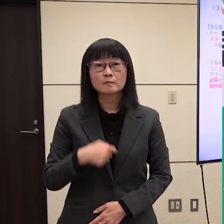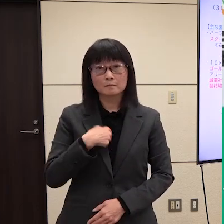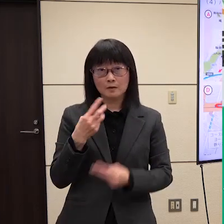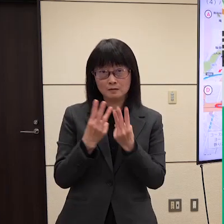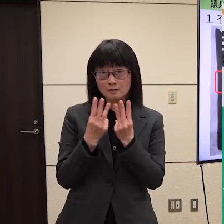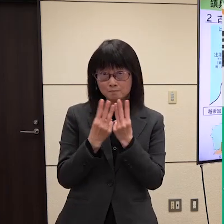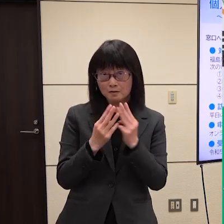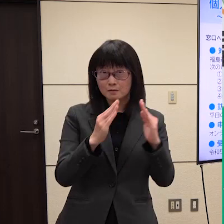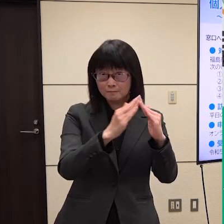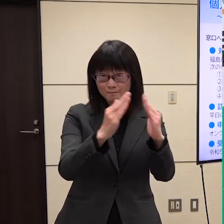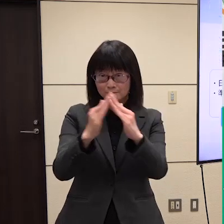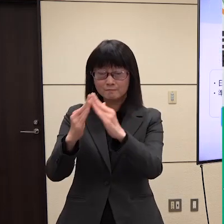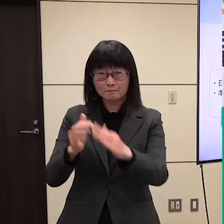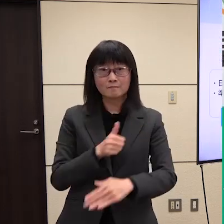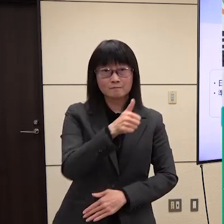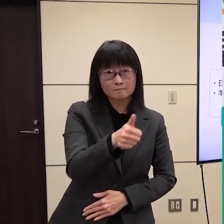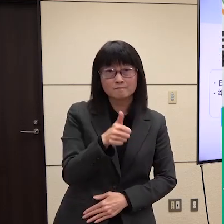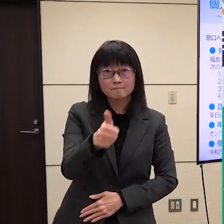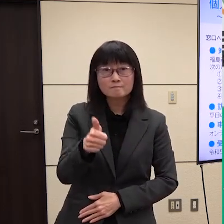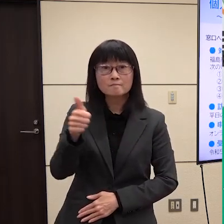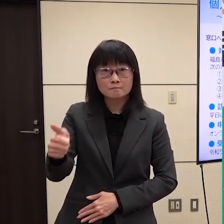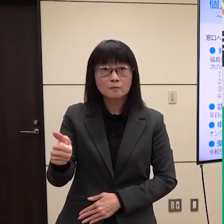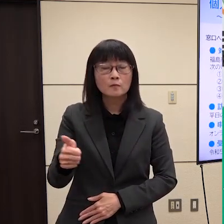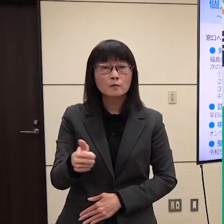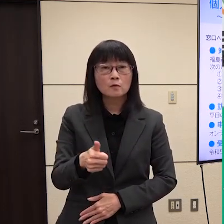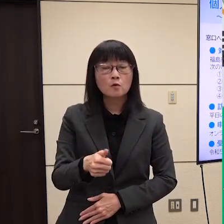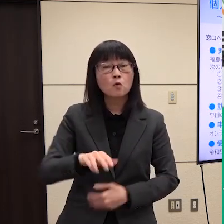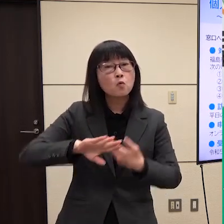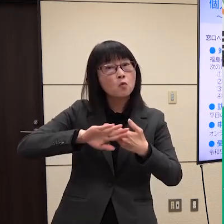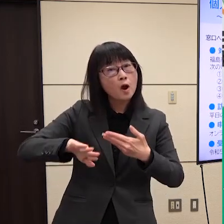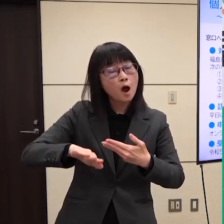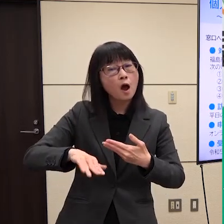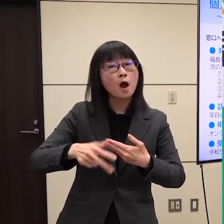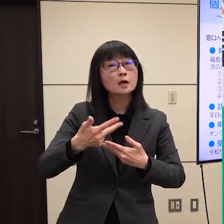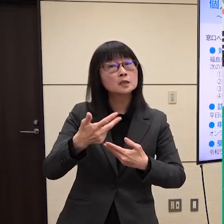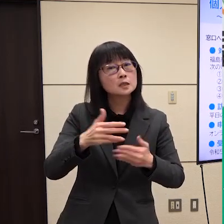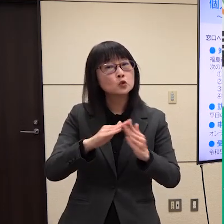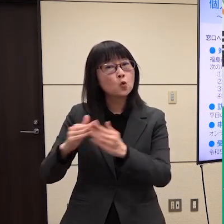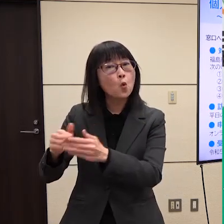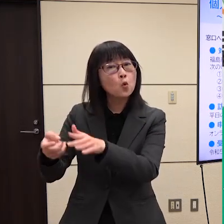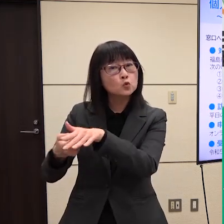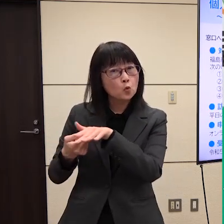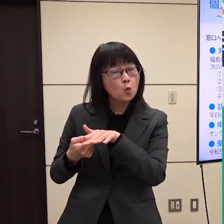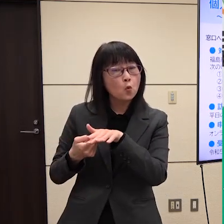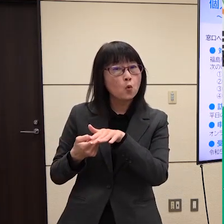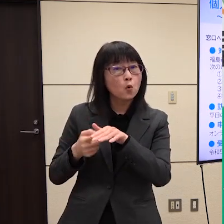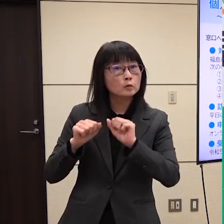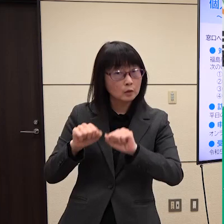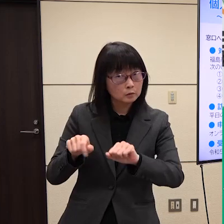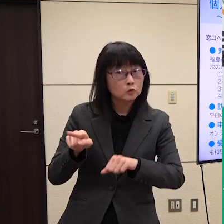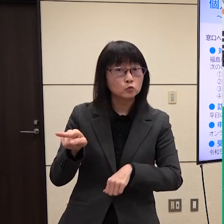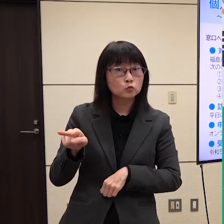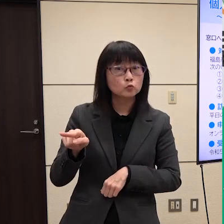の出張というのは他の市町村ではやっているものなんでしょうか。 はい、いくつかはやっているようです。